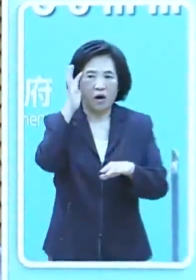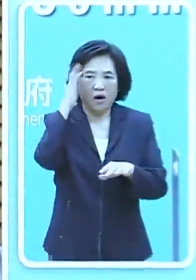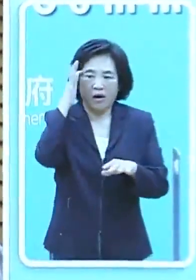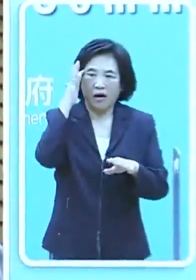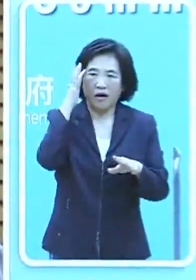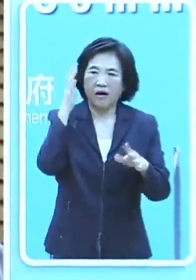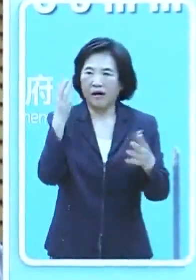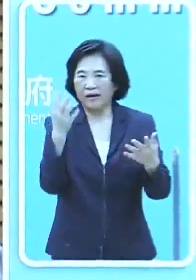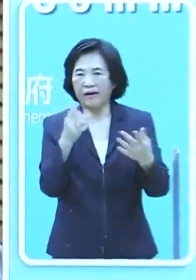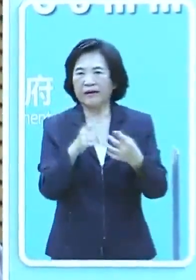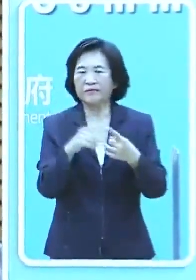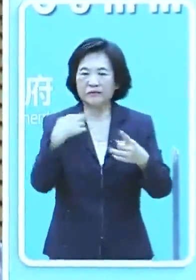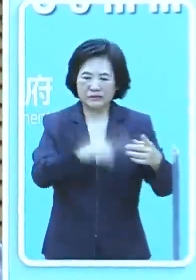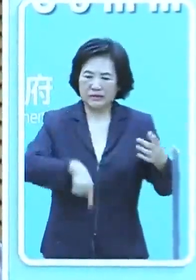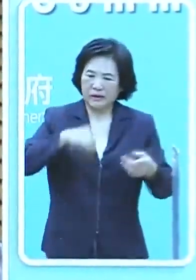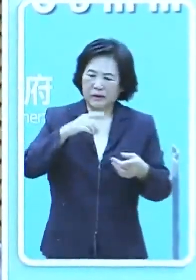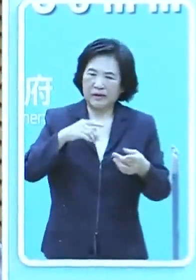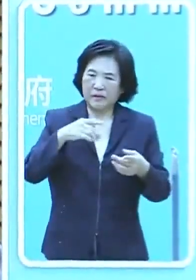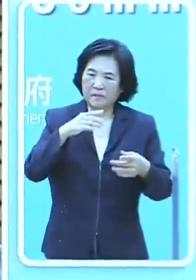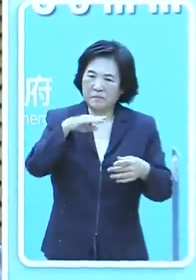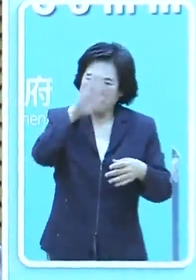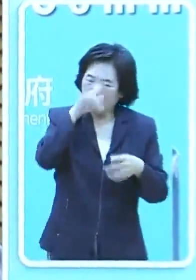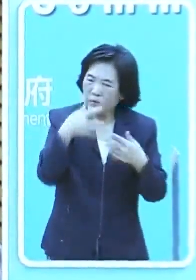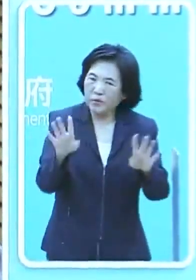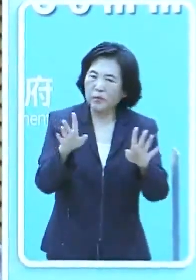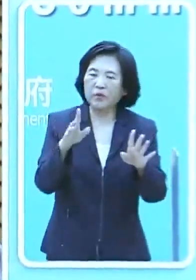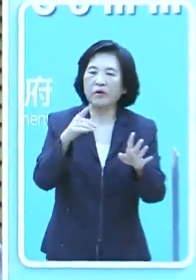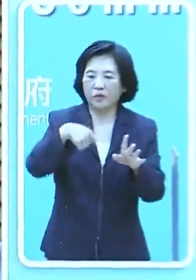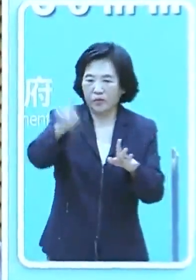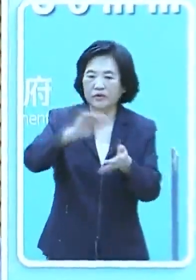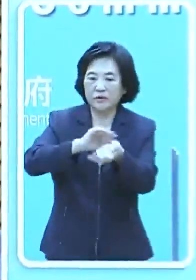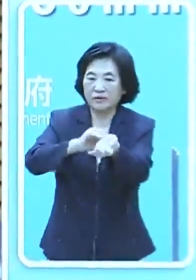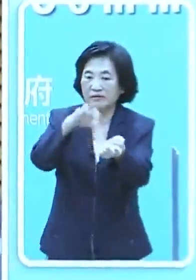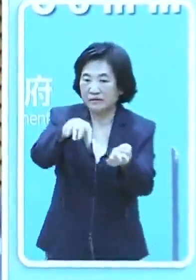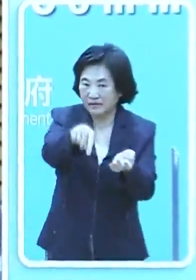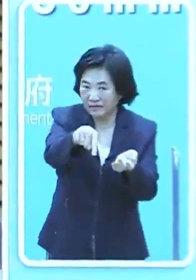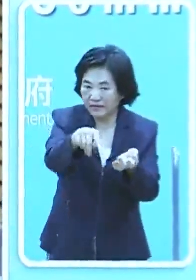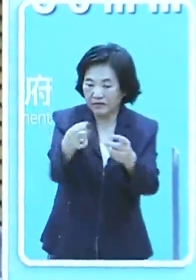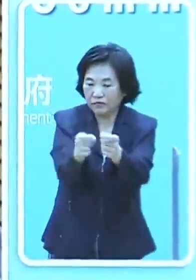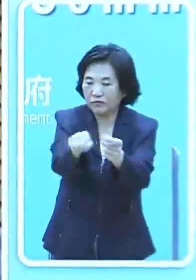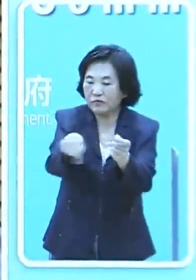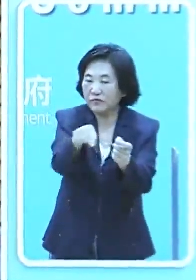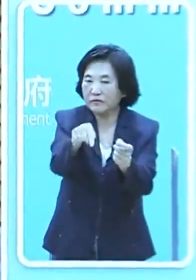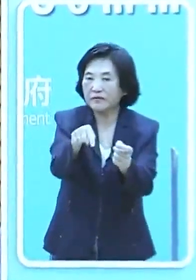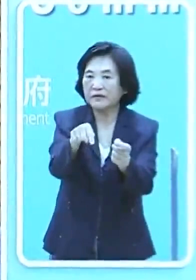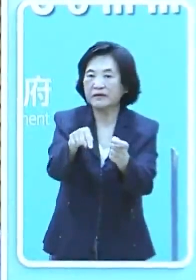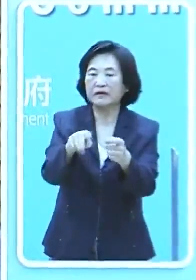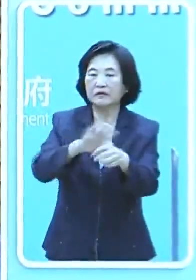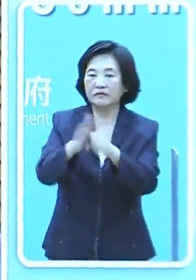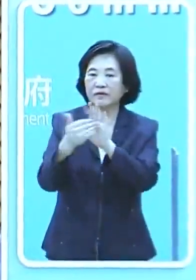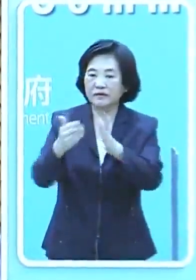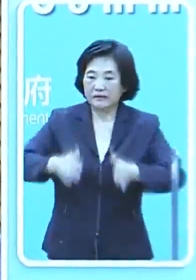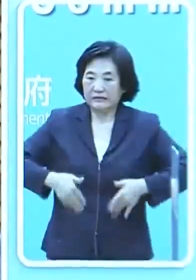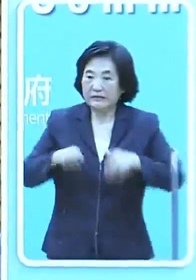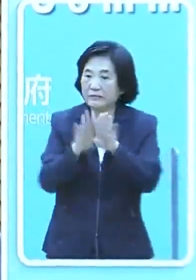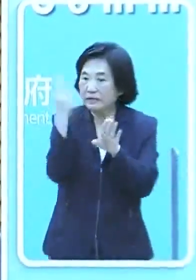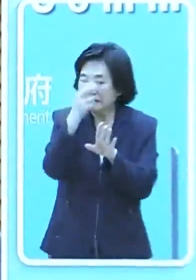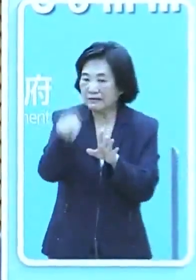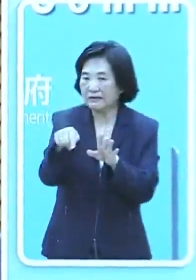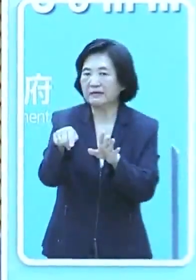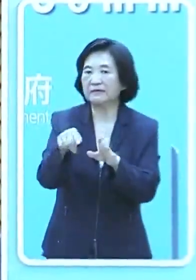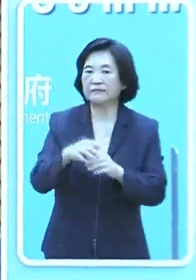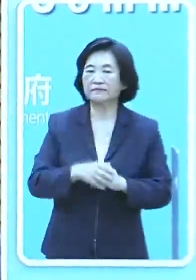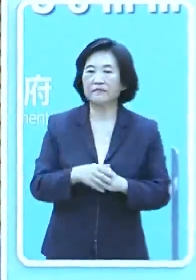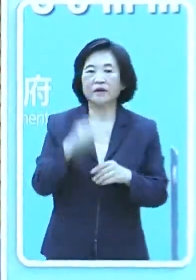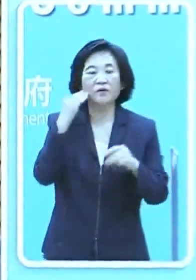去那个医院的防疫急门诊。不过虽然是这样我们看看下一张。今天如果你